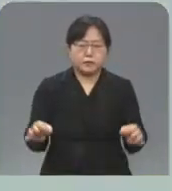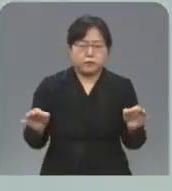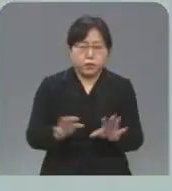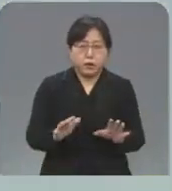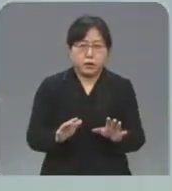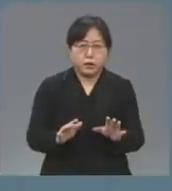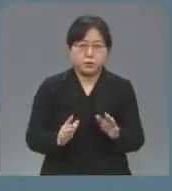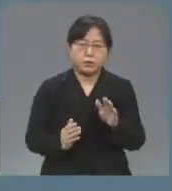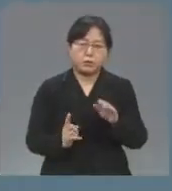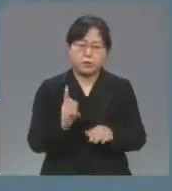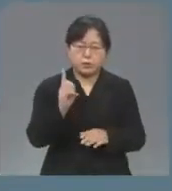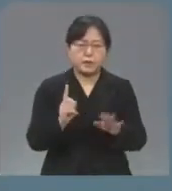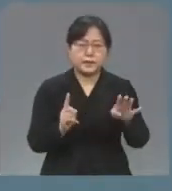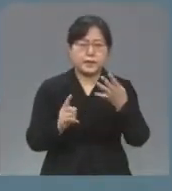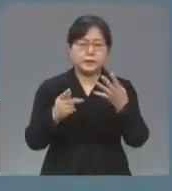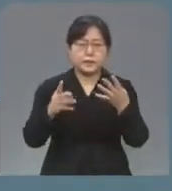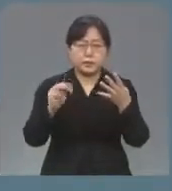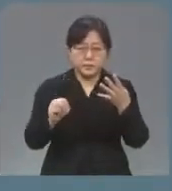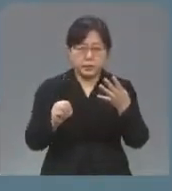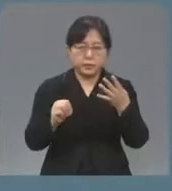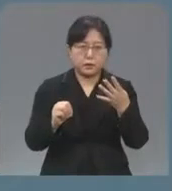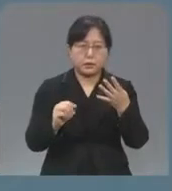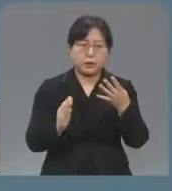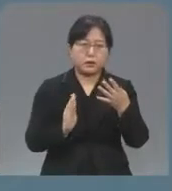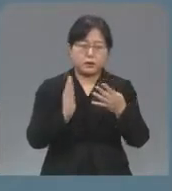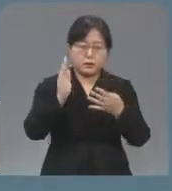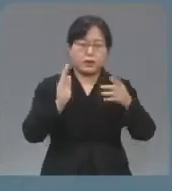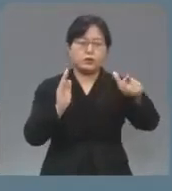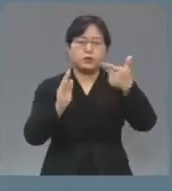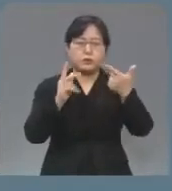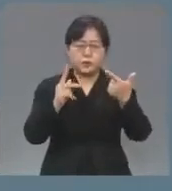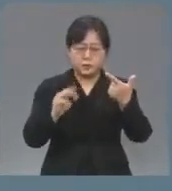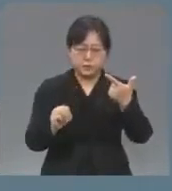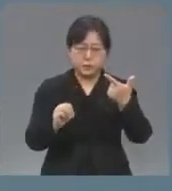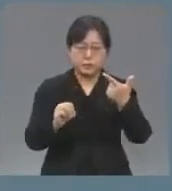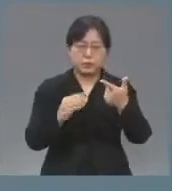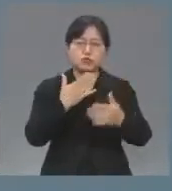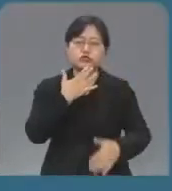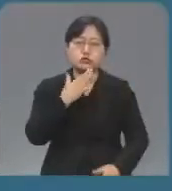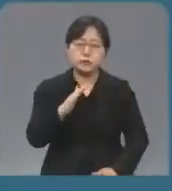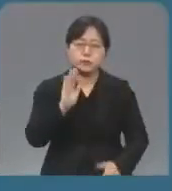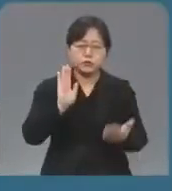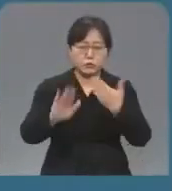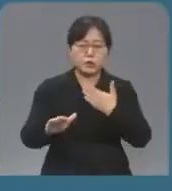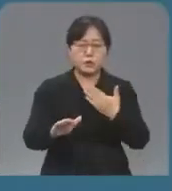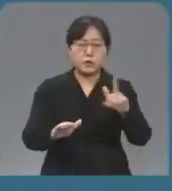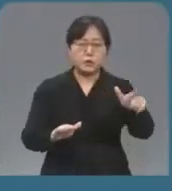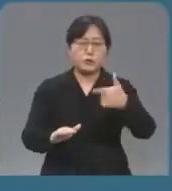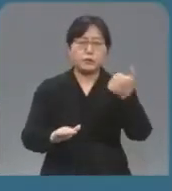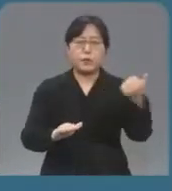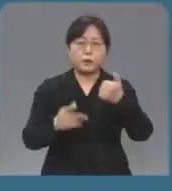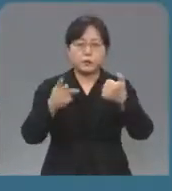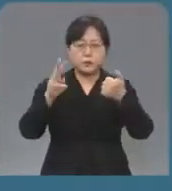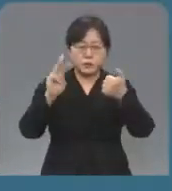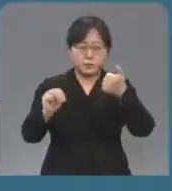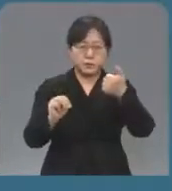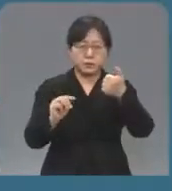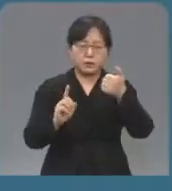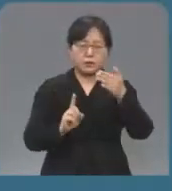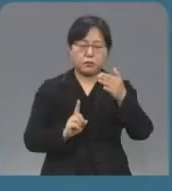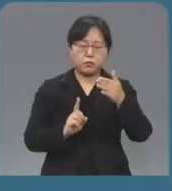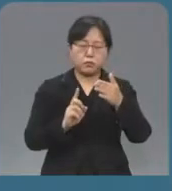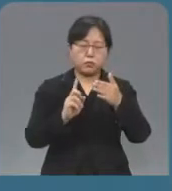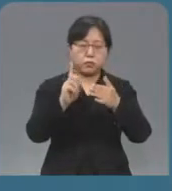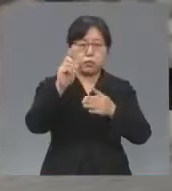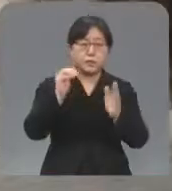순식간에 고도 400km부터 600km를 지났고 발사 9분이 지난 뒤에는 650km까지